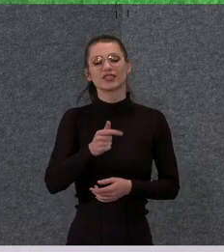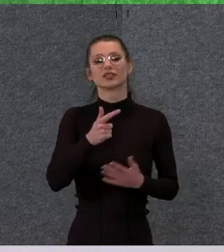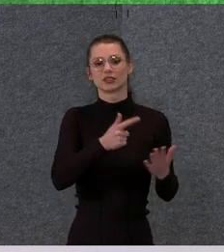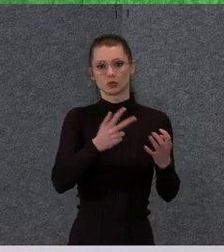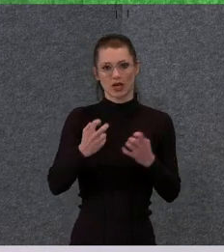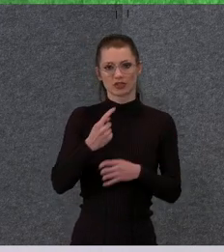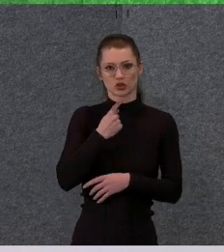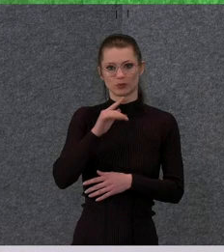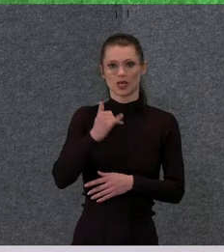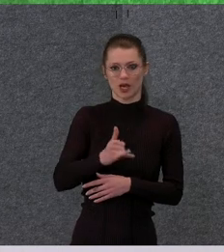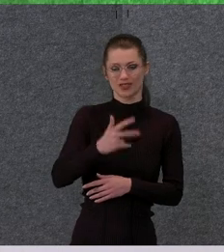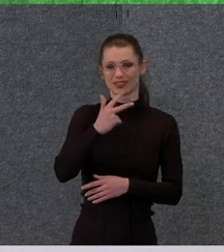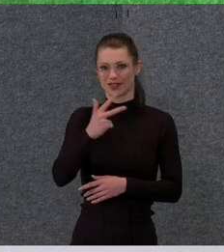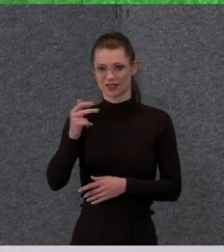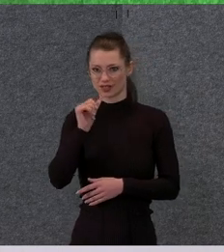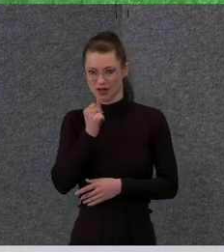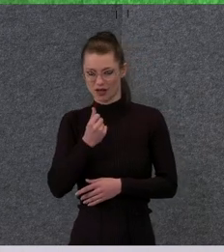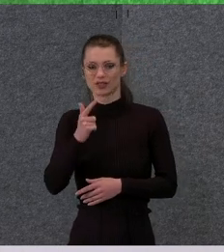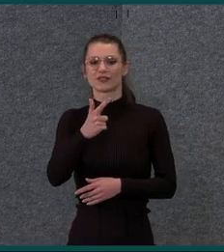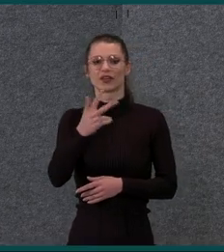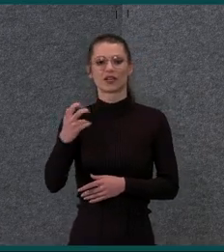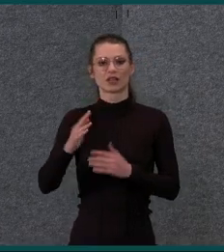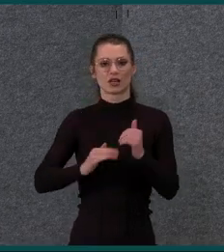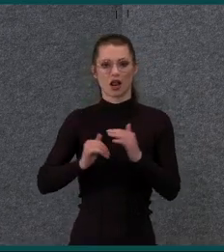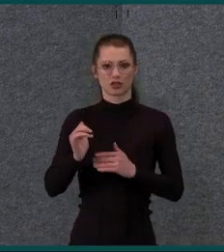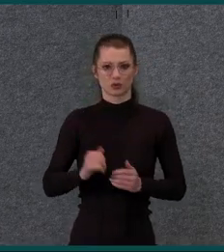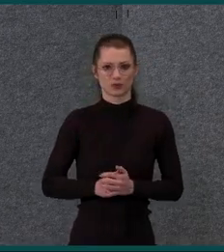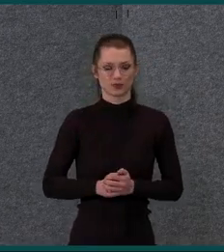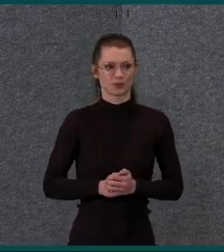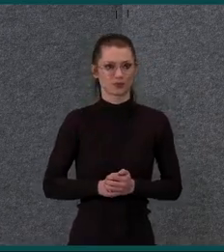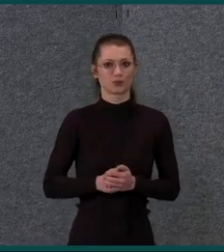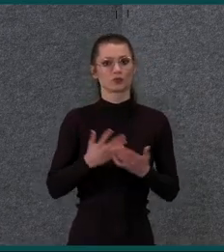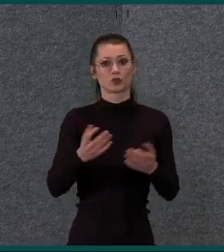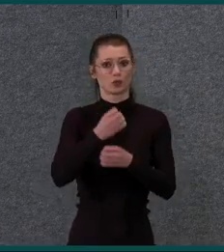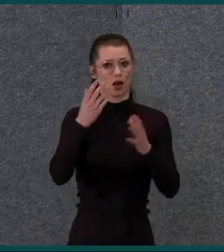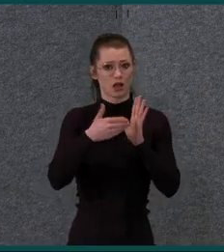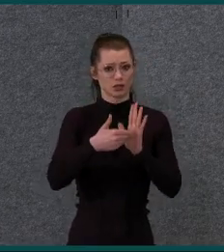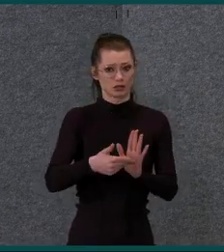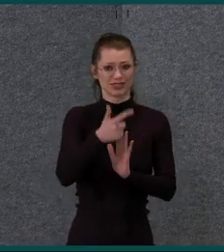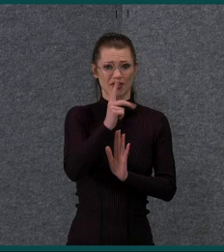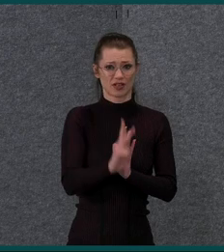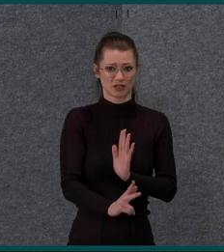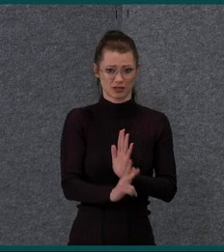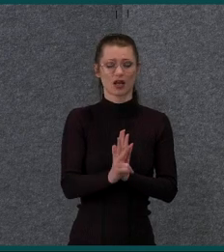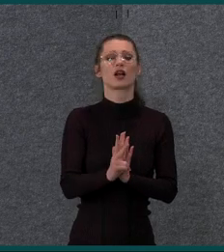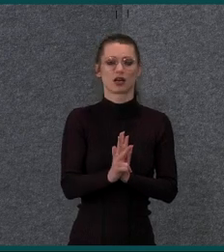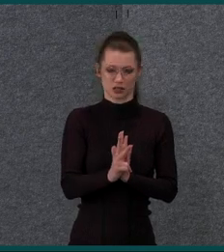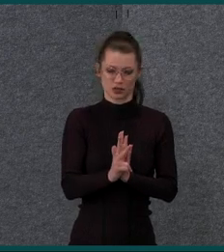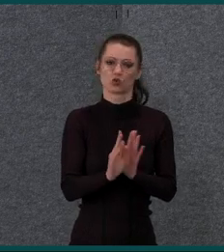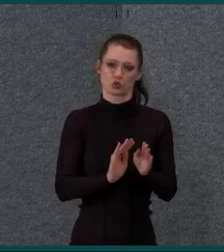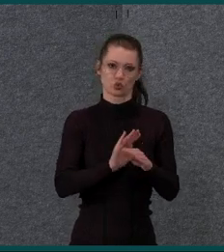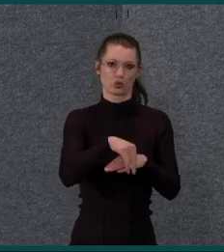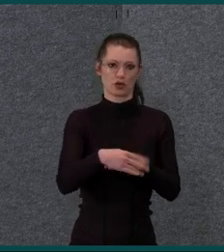auf Ja, 33 Nein-Stimmen und 32 Enthaltungen. Hier ist wieder deutlich die Zweidrittel-Marke erreicht worden